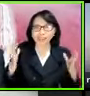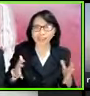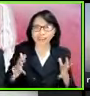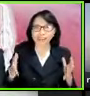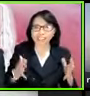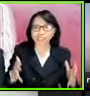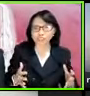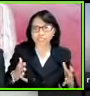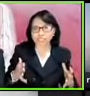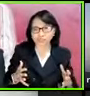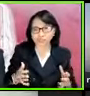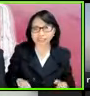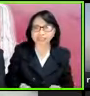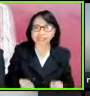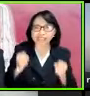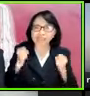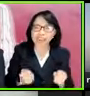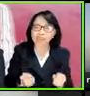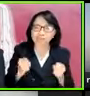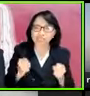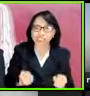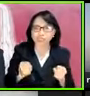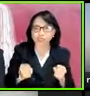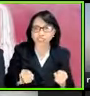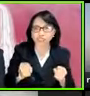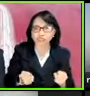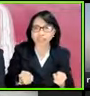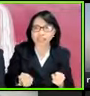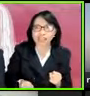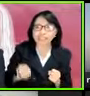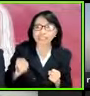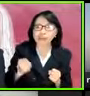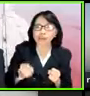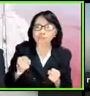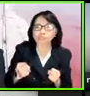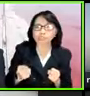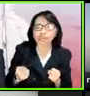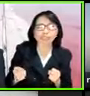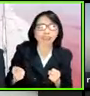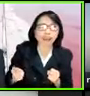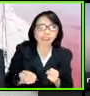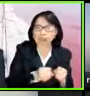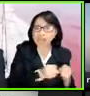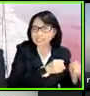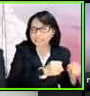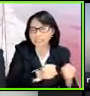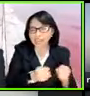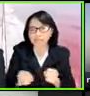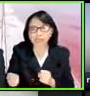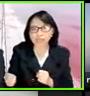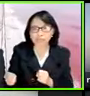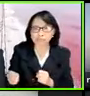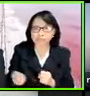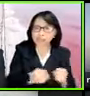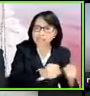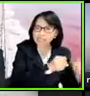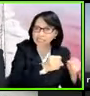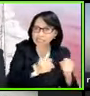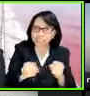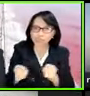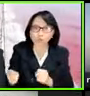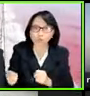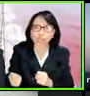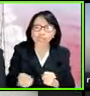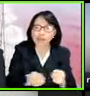Sudah oleh karena Kristus Yesus dan dalam Kristus Yesus kita mempunyai banyak sekali benefit